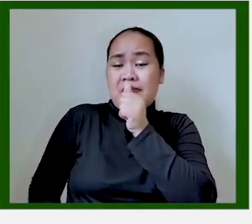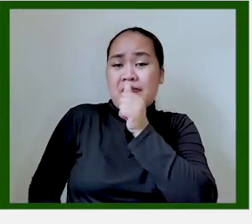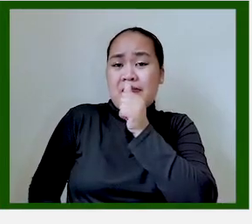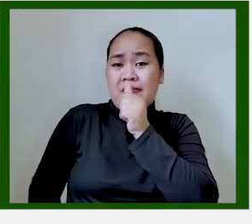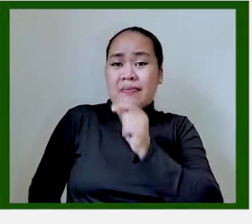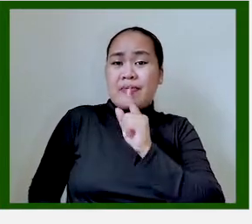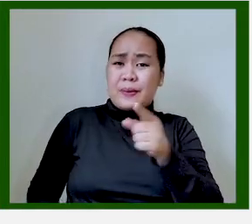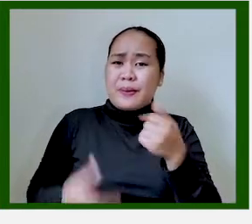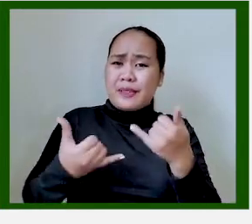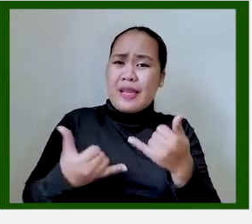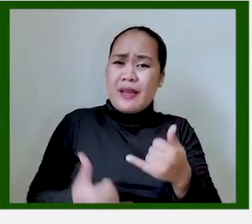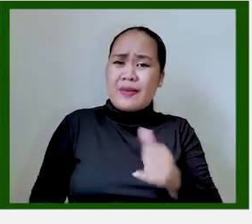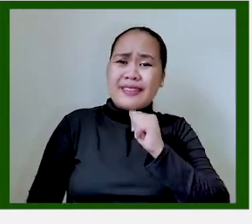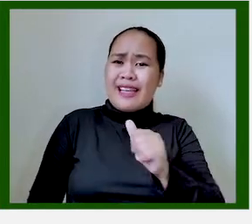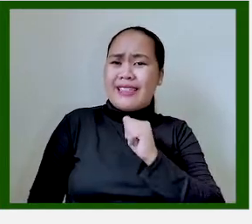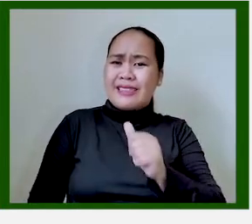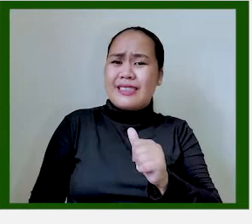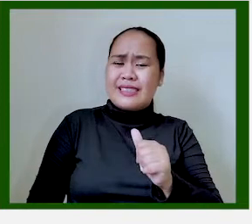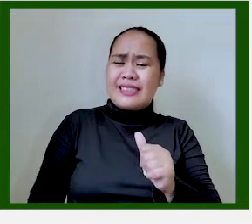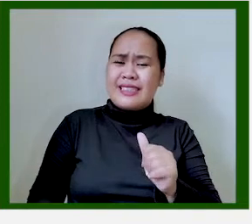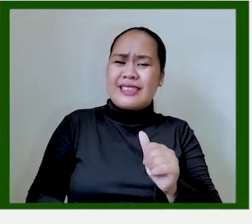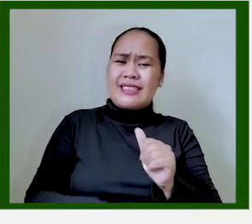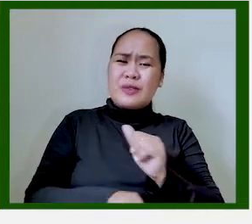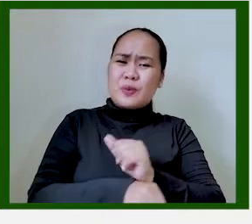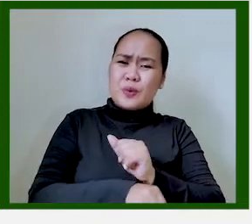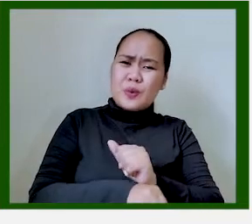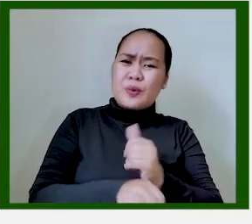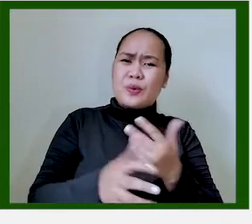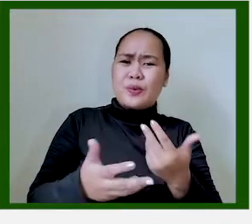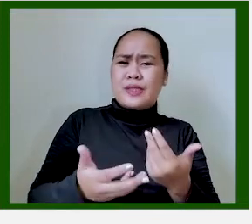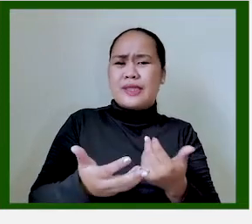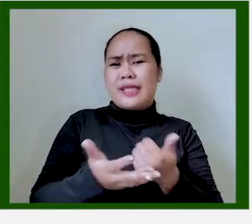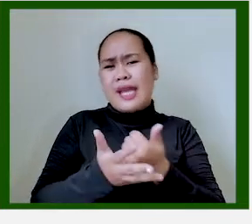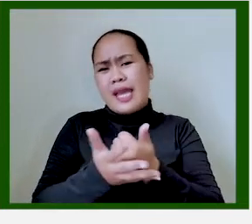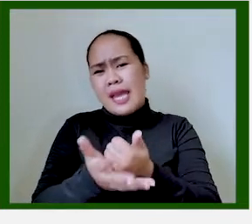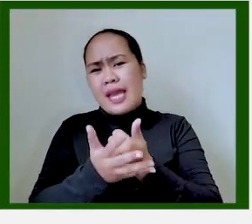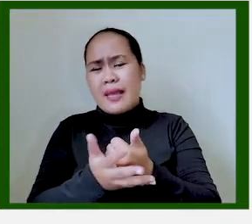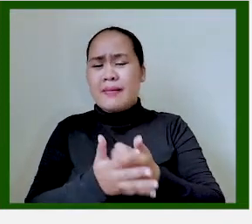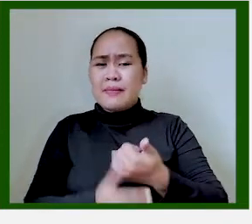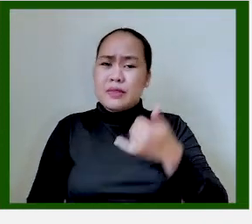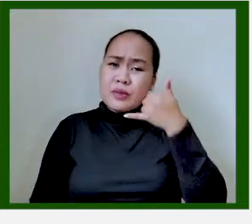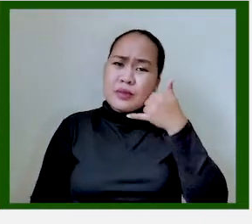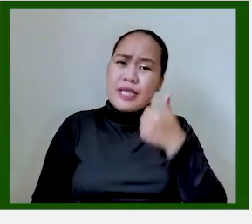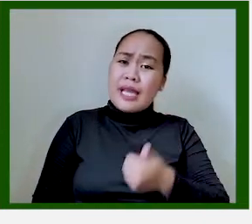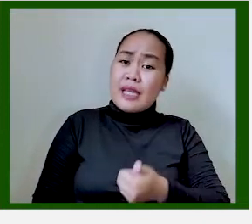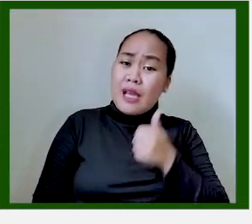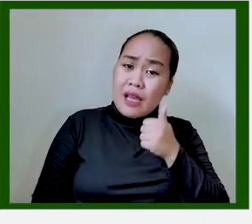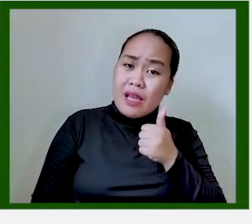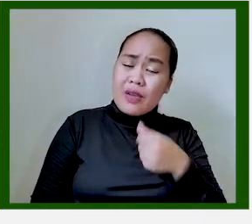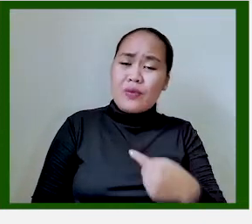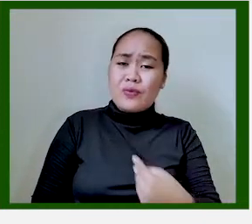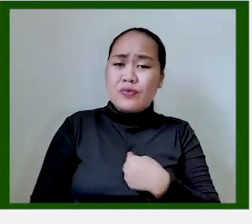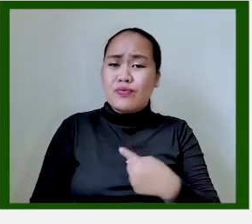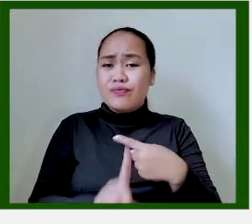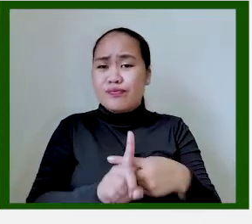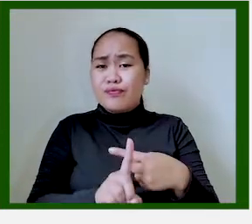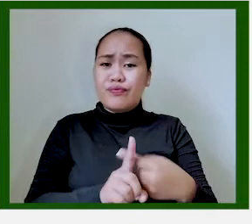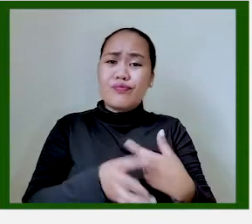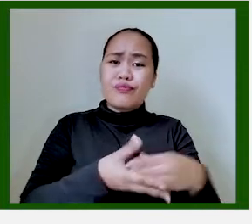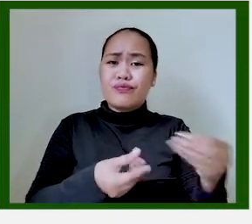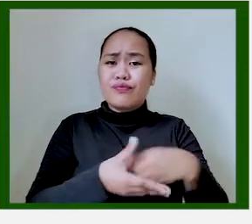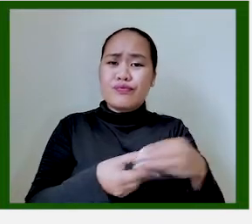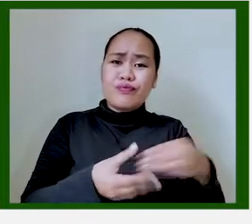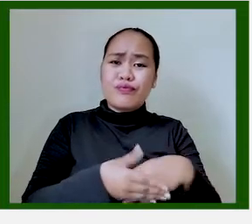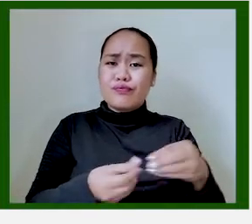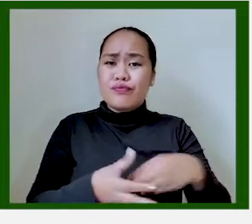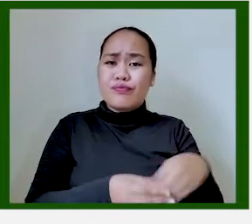uncooperative, no, ayaw sumugot sa contact tracer, positive na sila, labas pa rin sila ng labas ng kanilang units, no. Sana naman